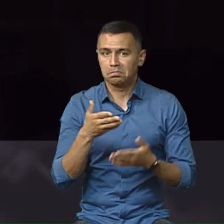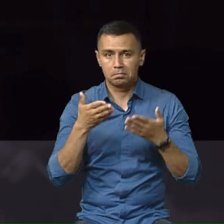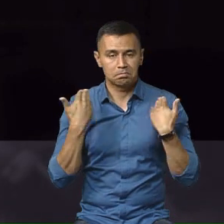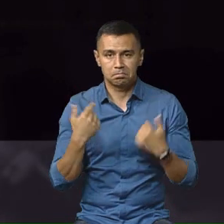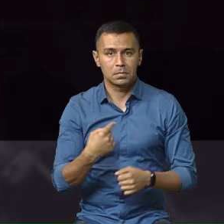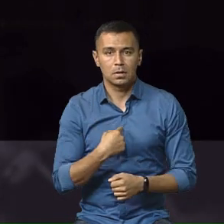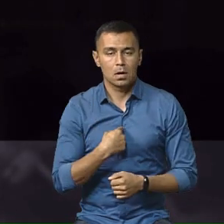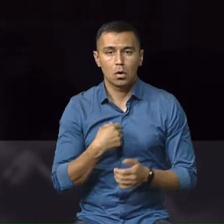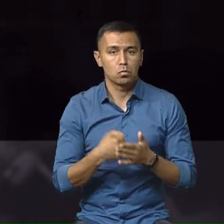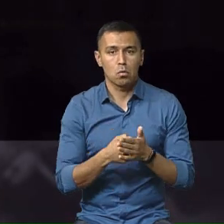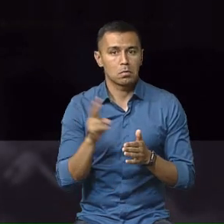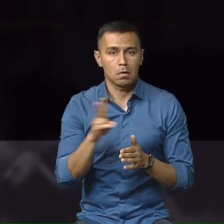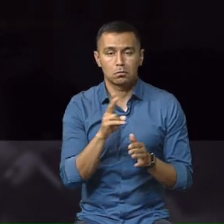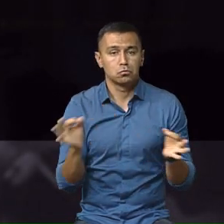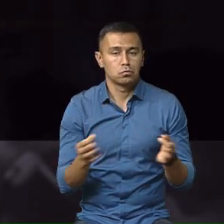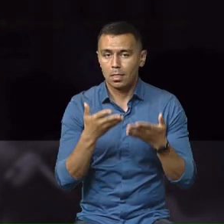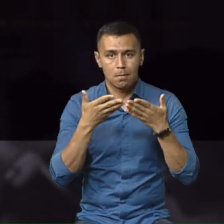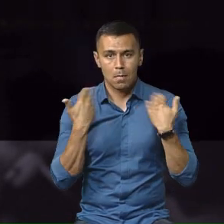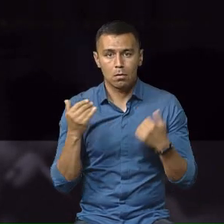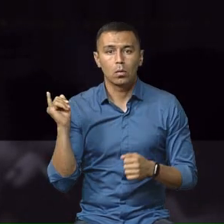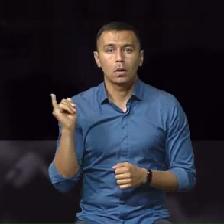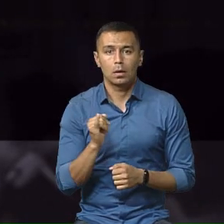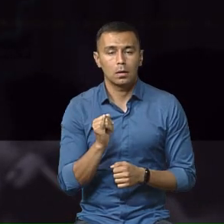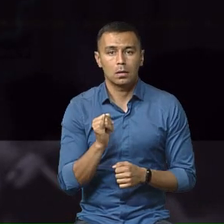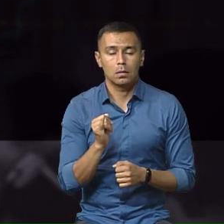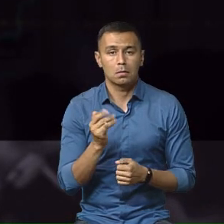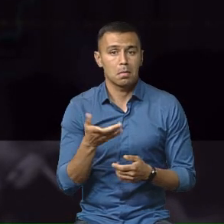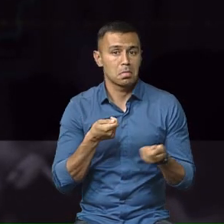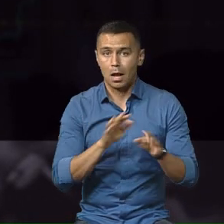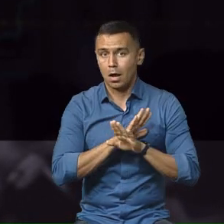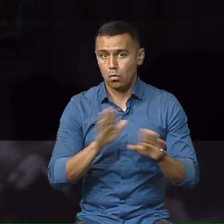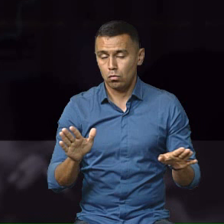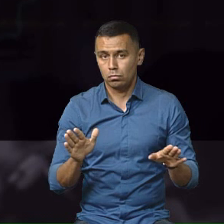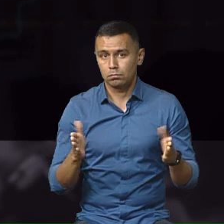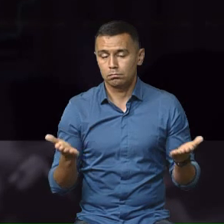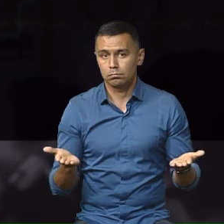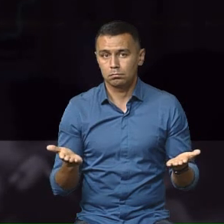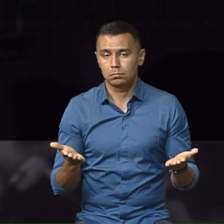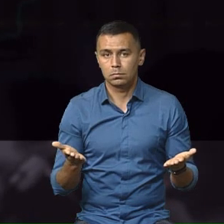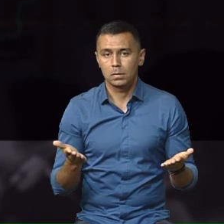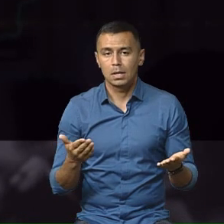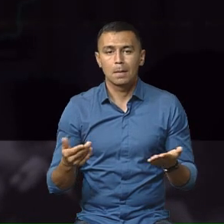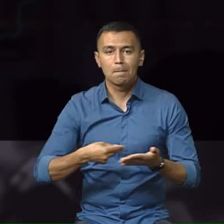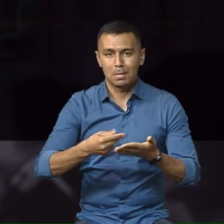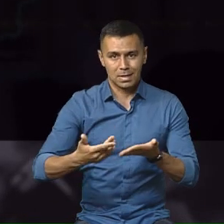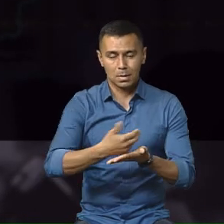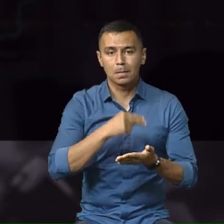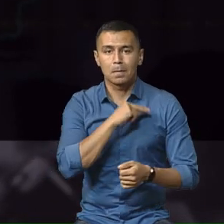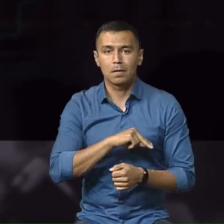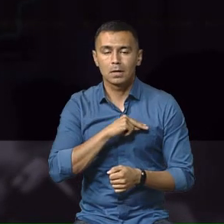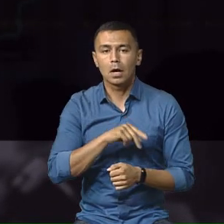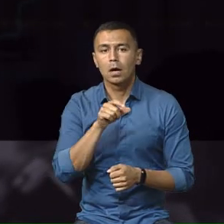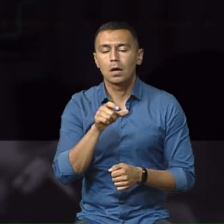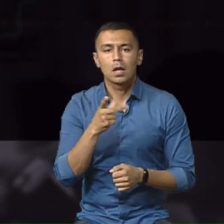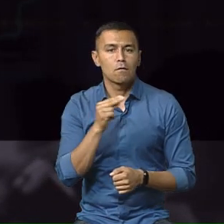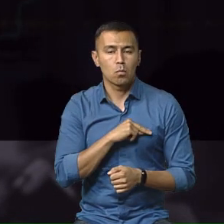я до церкви нічого не маю і не керую церкві. Підписи збиралися працівниками людей, які в